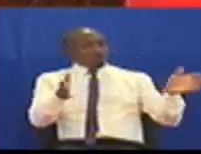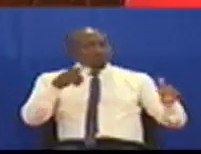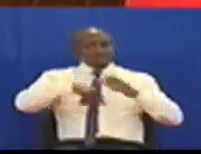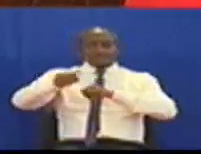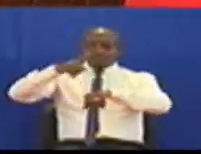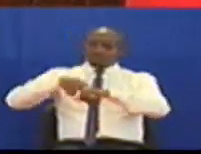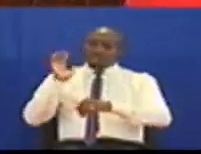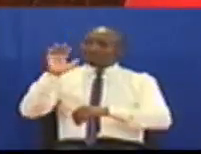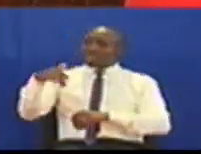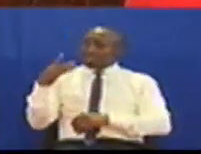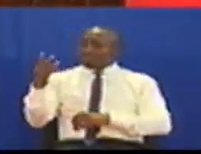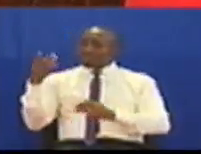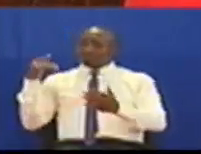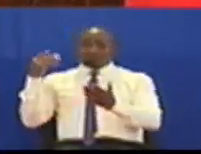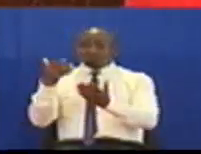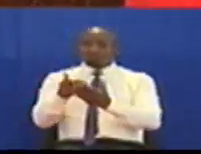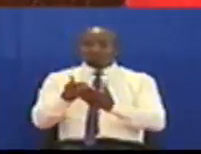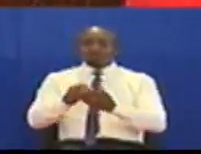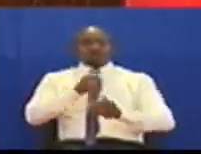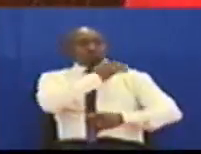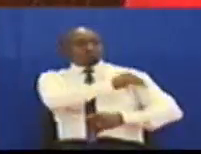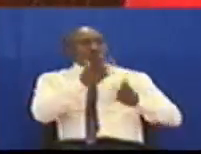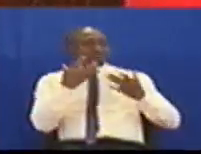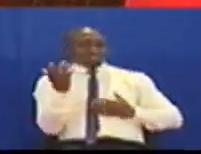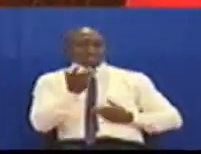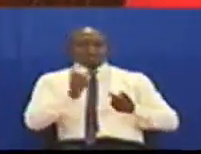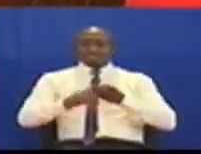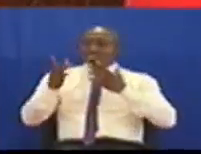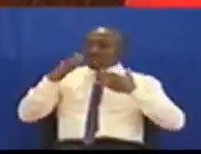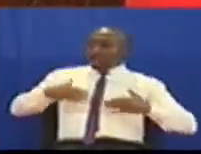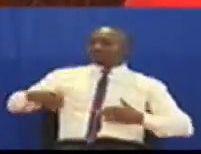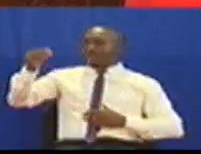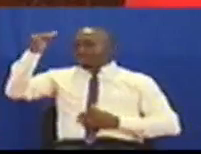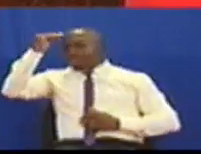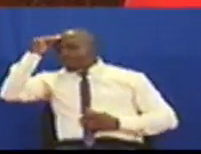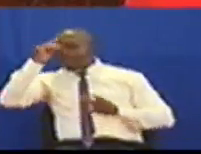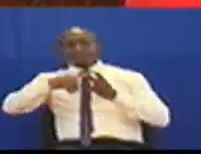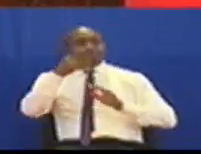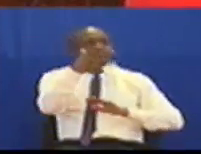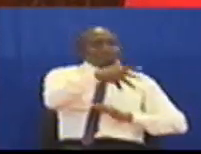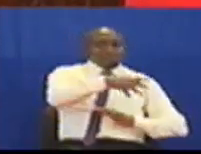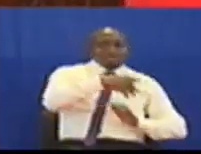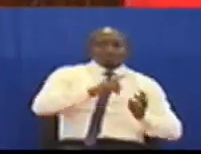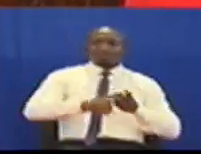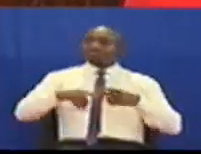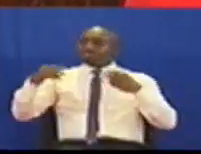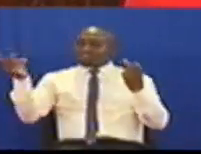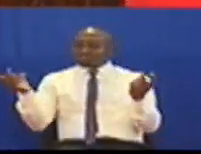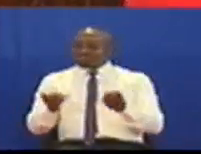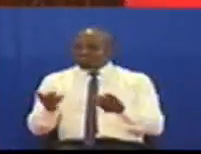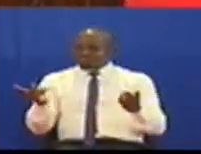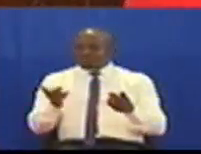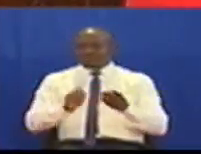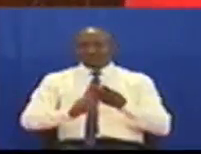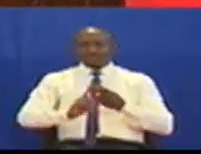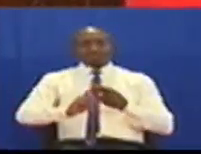kipindi cha miaka minne katika maeneo mingi, huduma za jamii, afya, elimu, maji, lakini vile vile